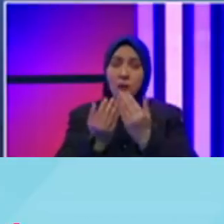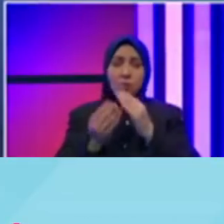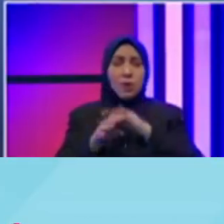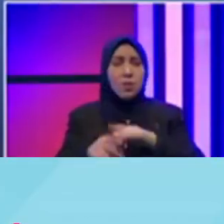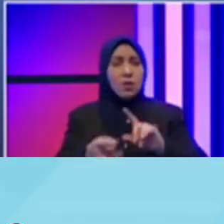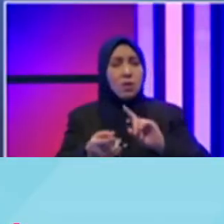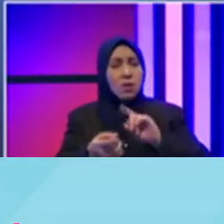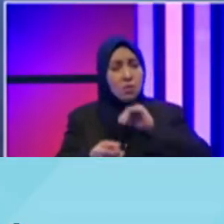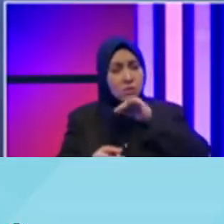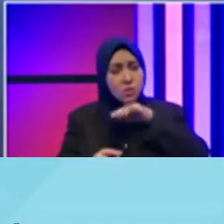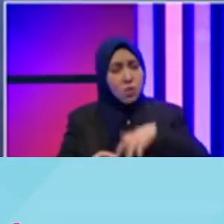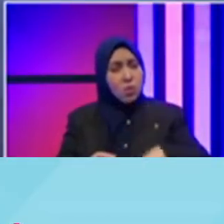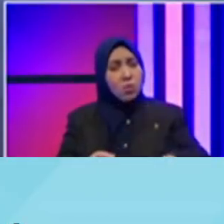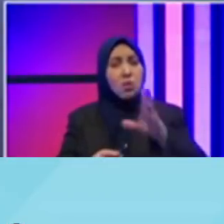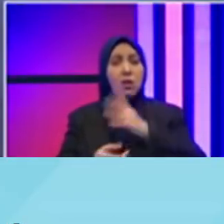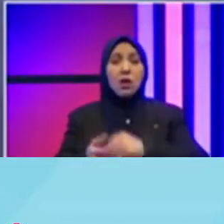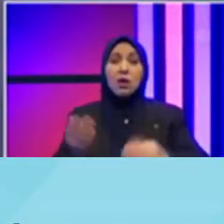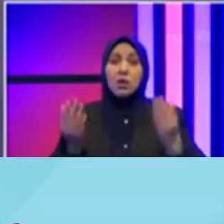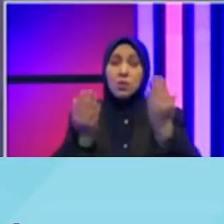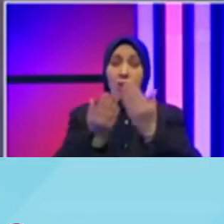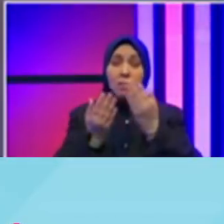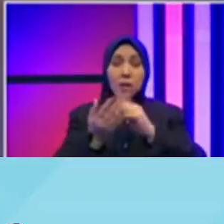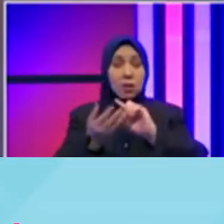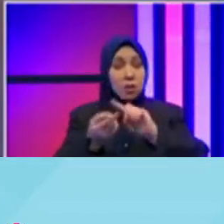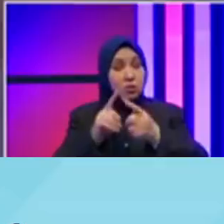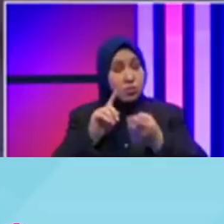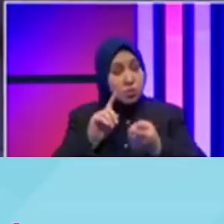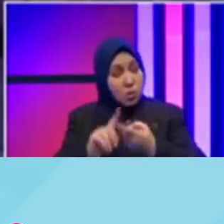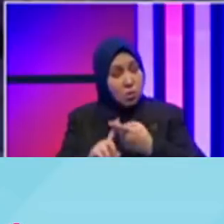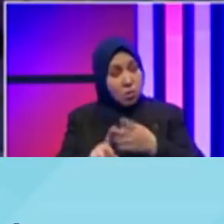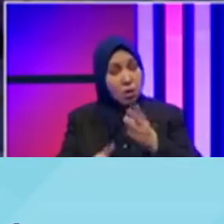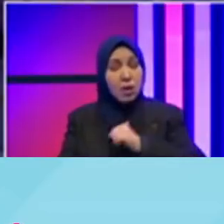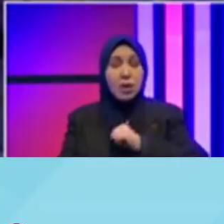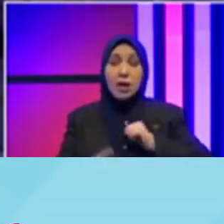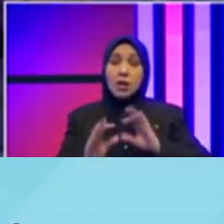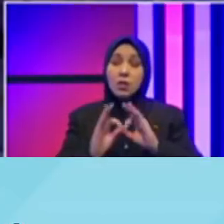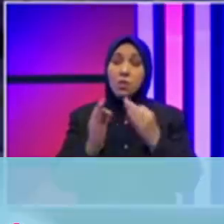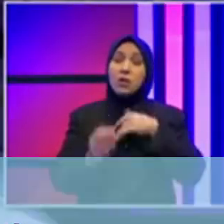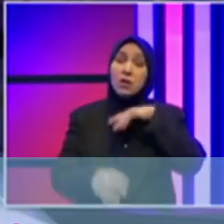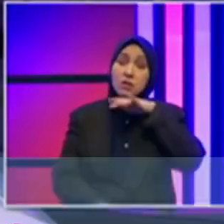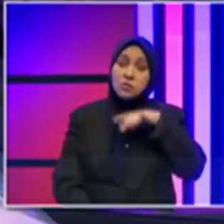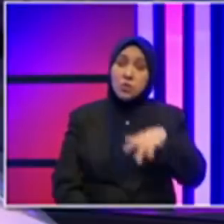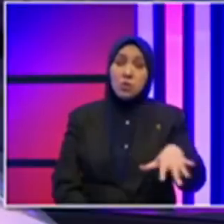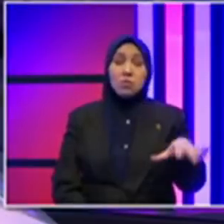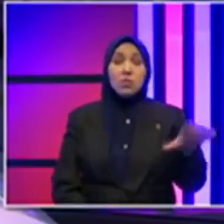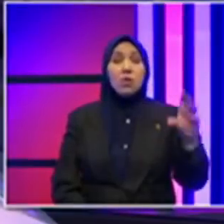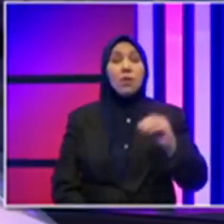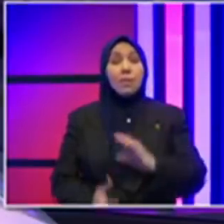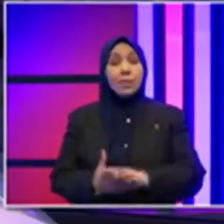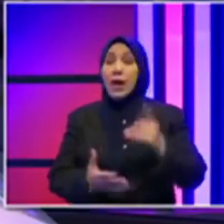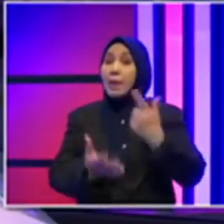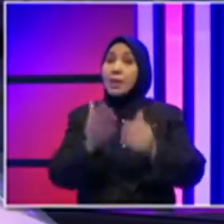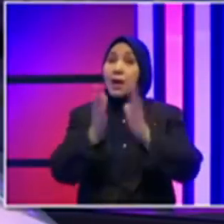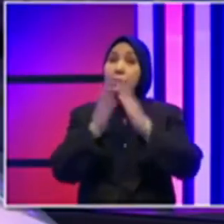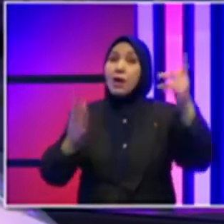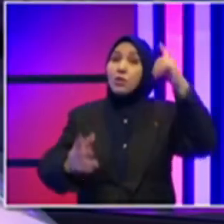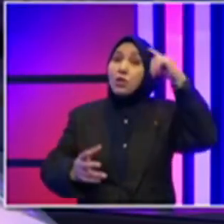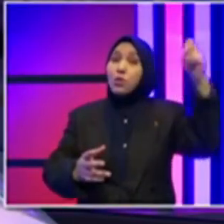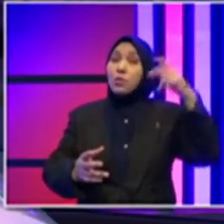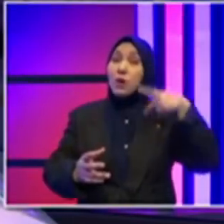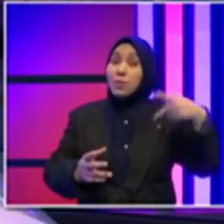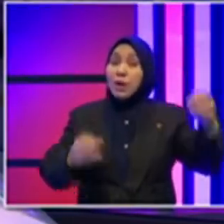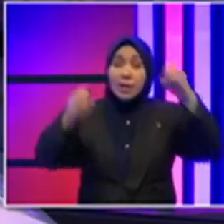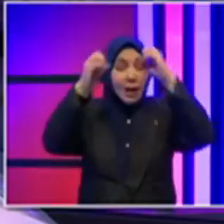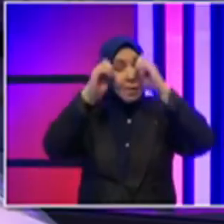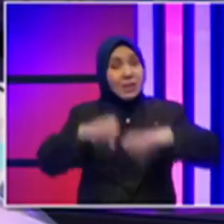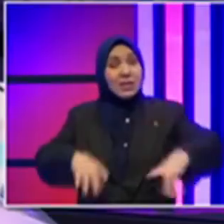Muhammadan abduhu wa rasuluh. Allahumma salli ala sayidina Muhammad wa ala alihi wa sahbihi ajma'in. Amma ba'du. Apa khabar tuan-tuan dan puan-puan yang dirahmati